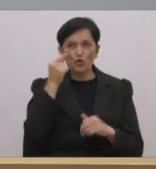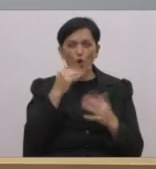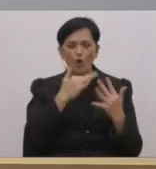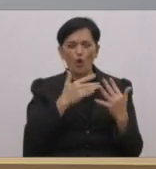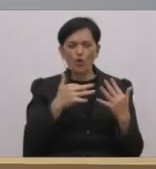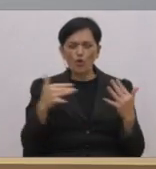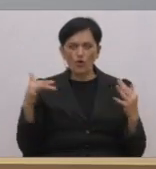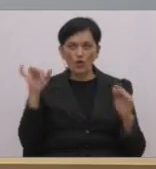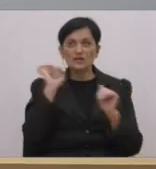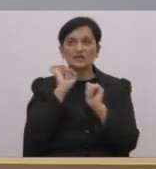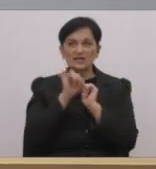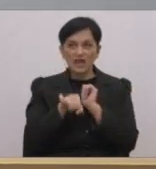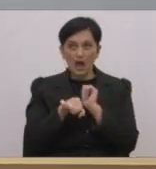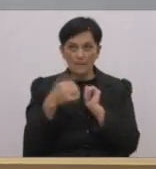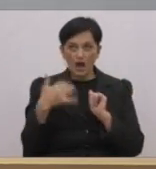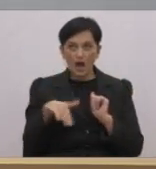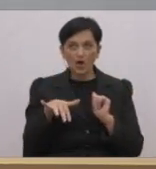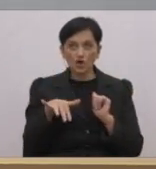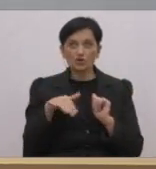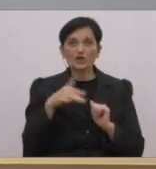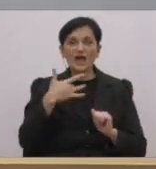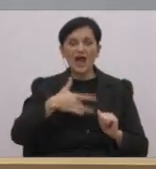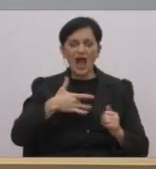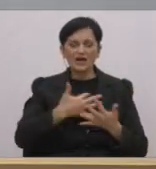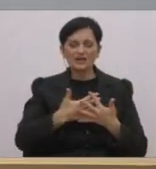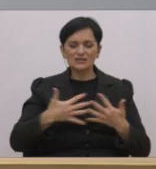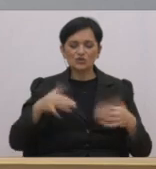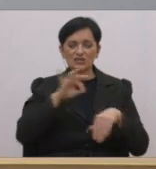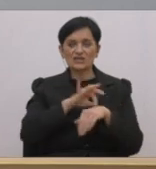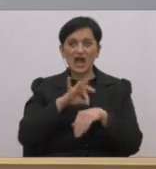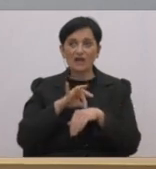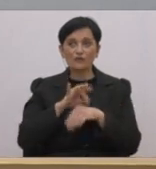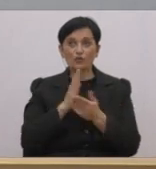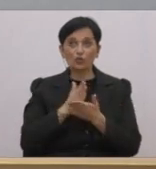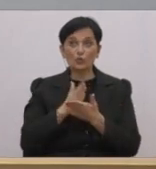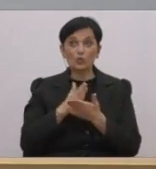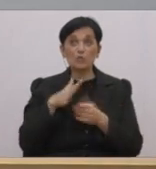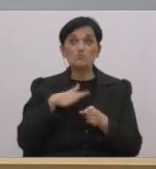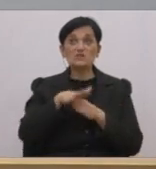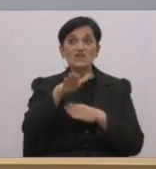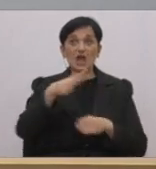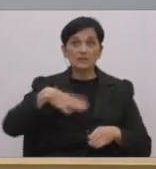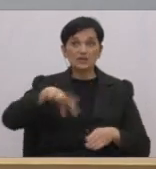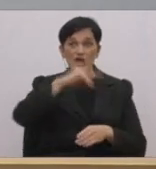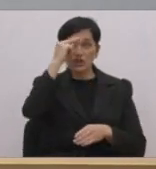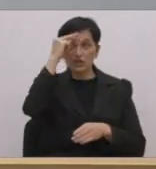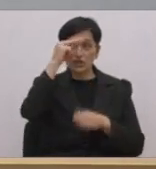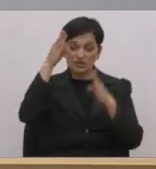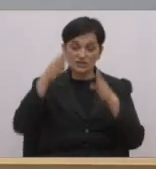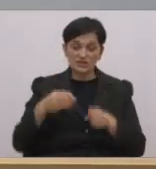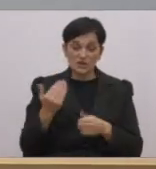მთელი სპექტრი დაამარცხა. ესე გასტროენტოლოგიური დაავადება თუ რამე არსებობს, მთელმა საქართველომ ისწავლა ამ კაცის